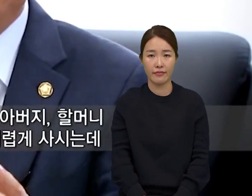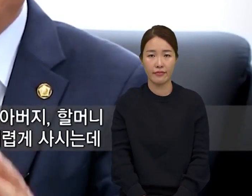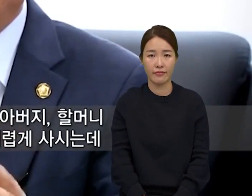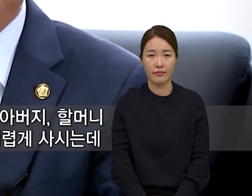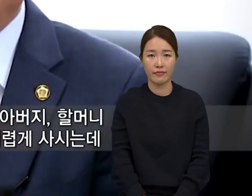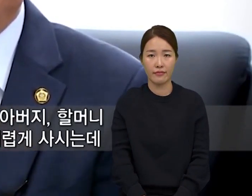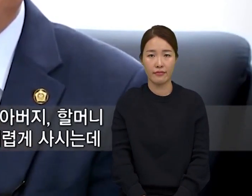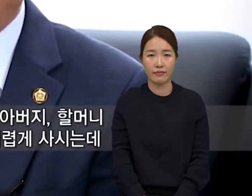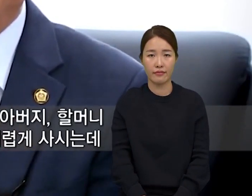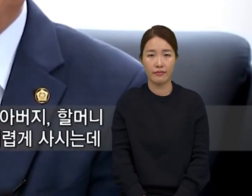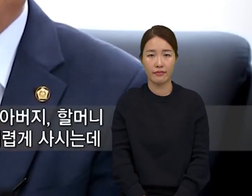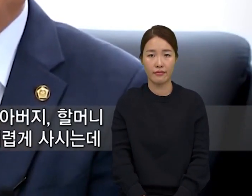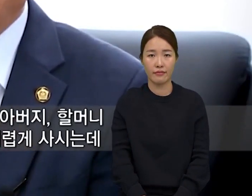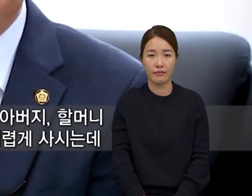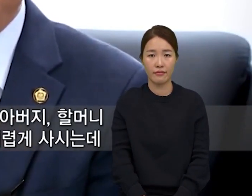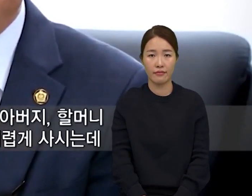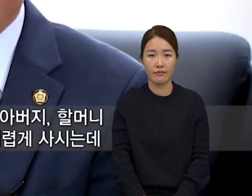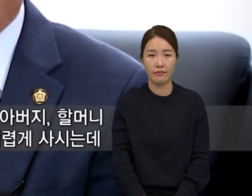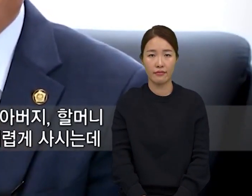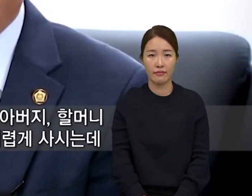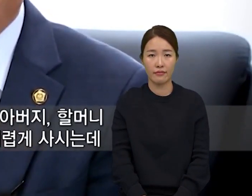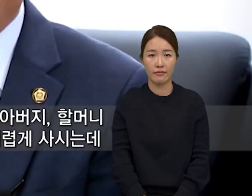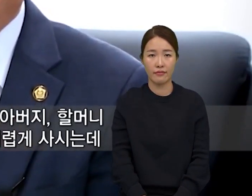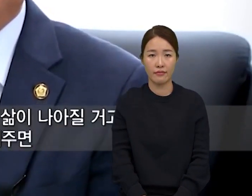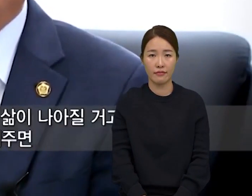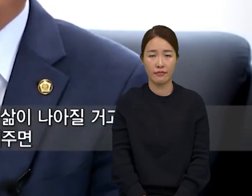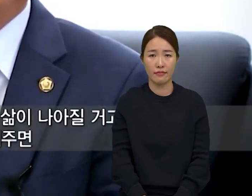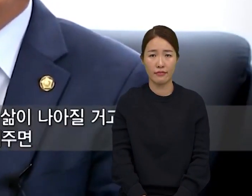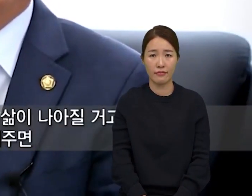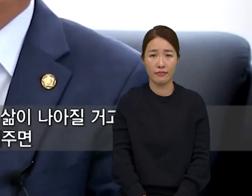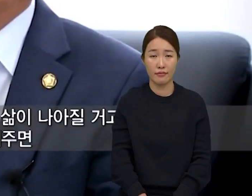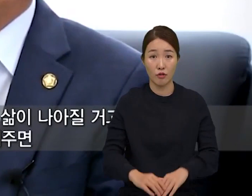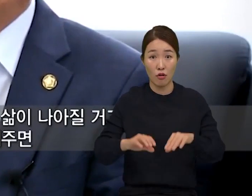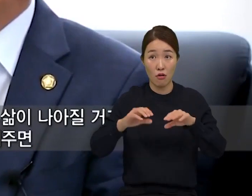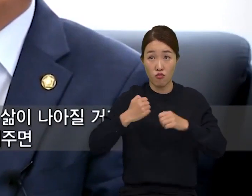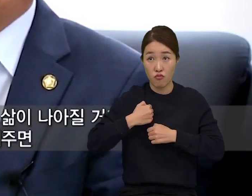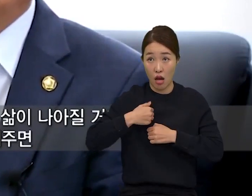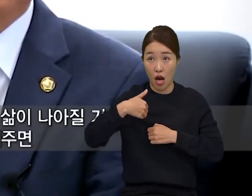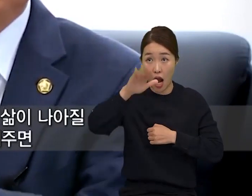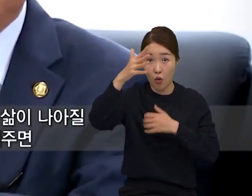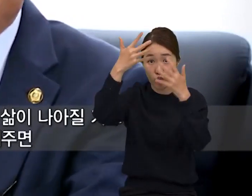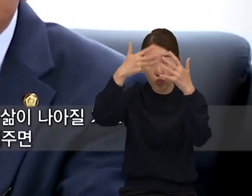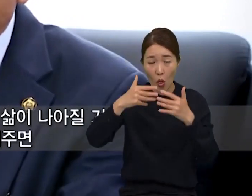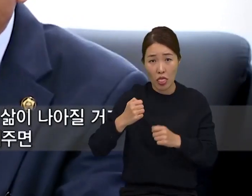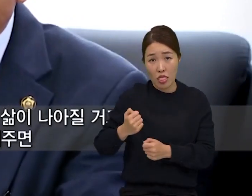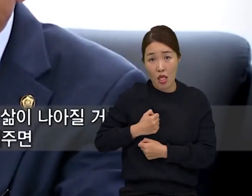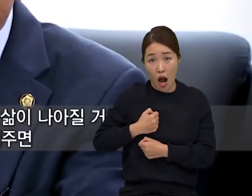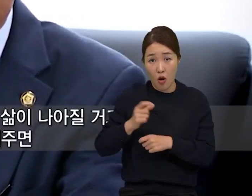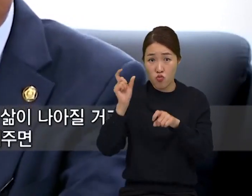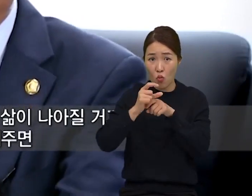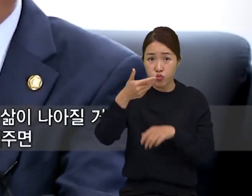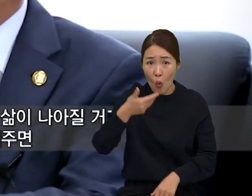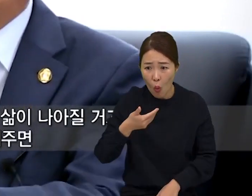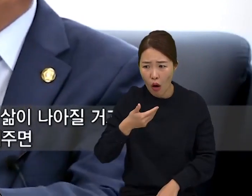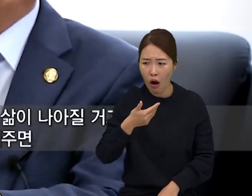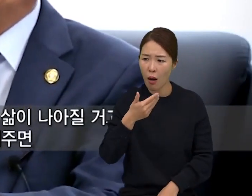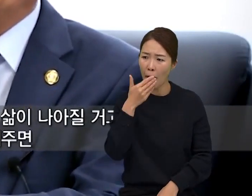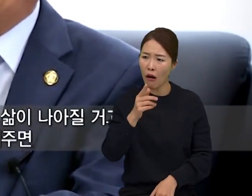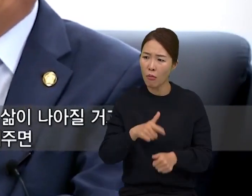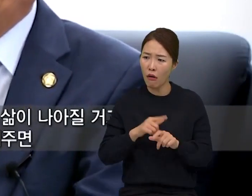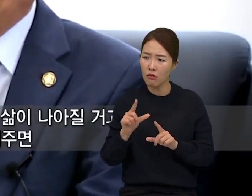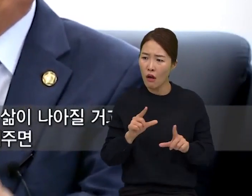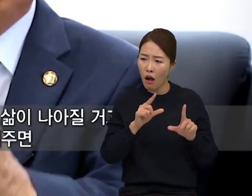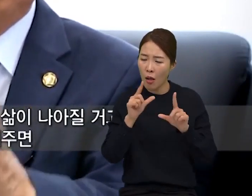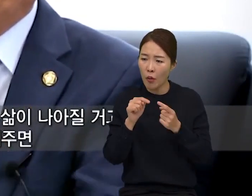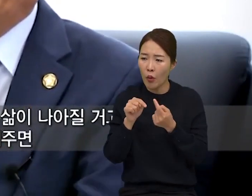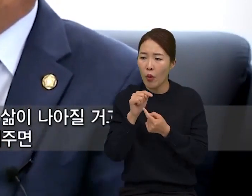농토 얼마 안 되는 걸 가지고 어렵게 사시는데, 뭐 땅에 따라 한두 마리 사주면은 삶이 좀 나아질